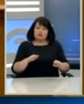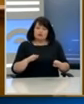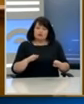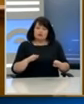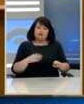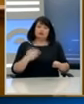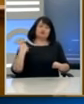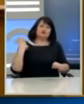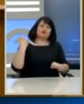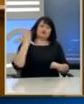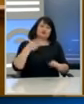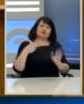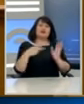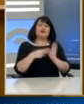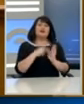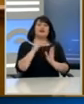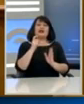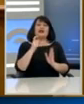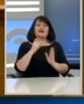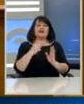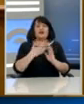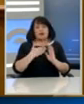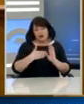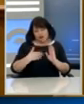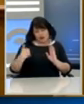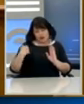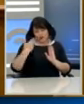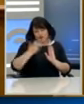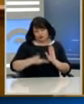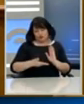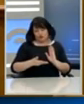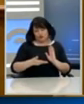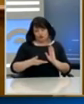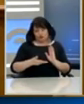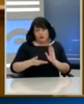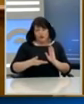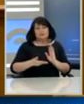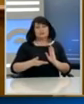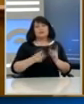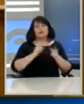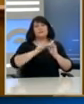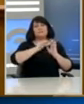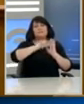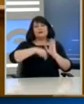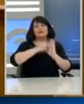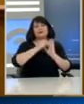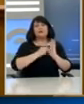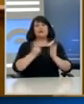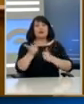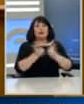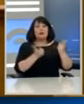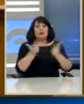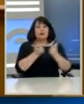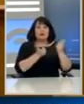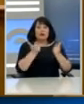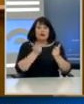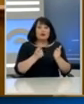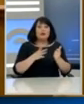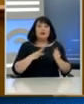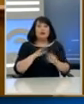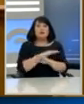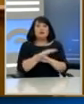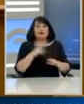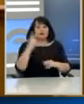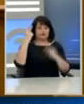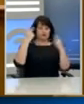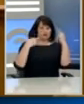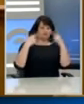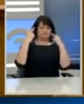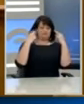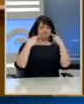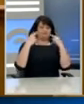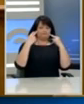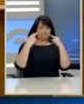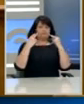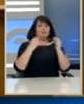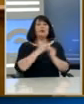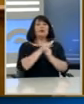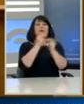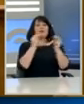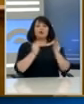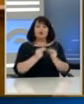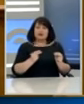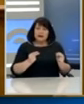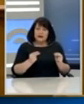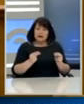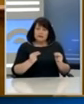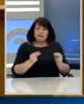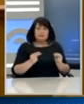χώρα μας από το 2010 και μετά. Ένα καθεστώς μνημονίων δανεισμού και επιτροπίας που έχουν ως συνέπεια να